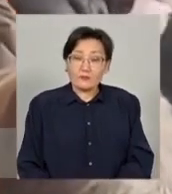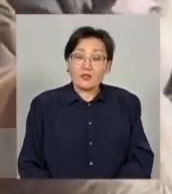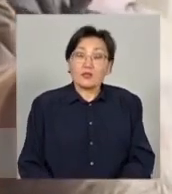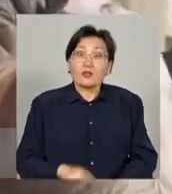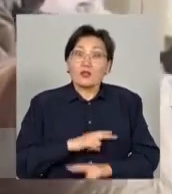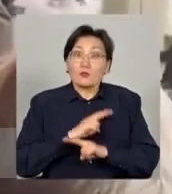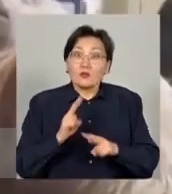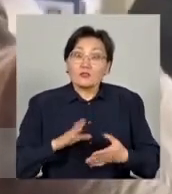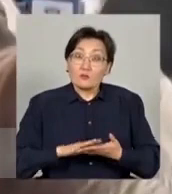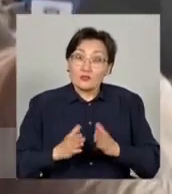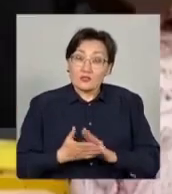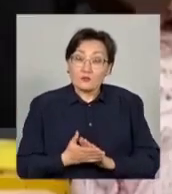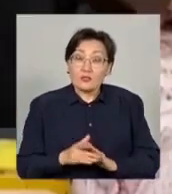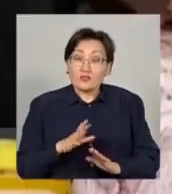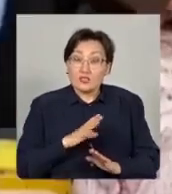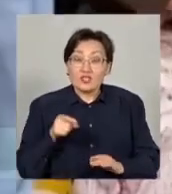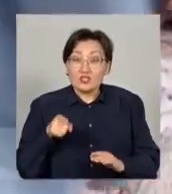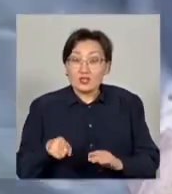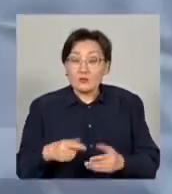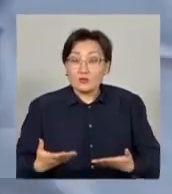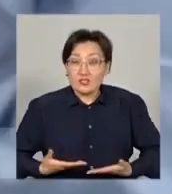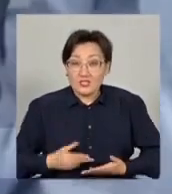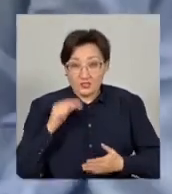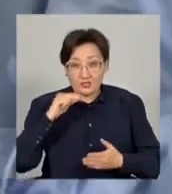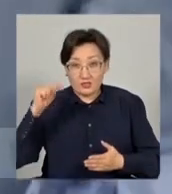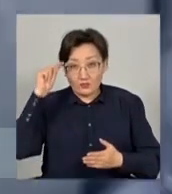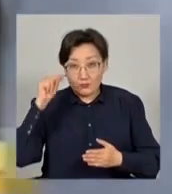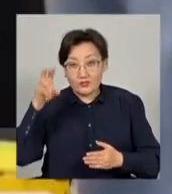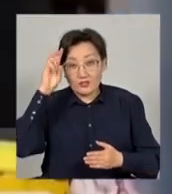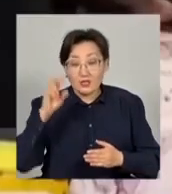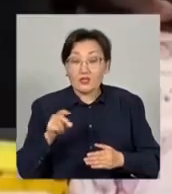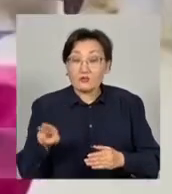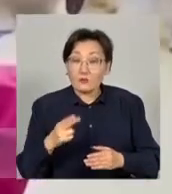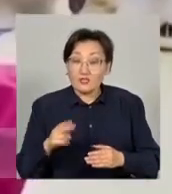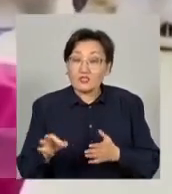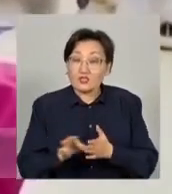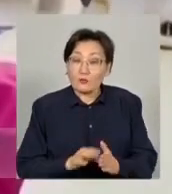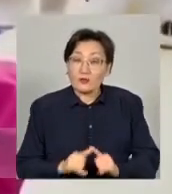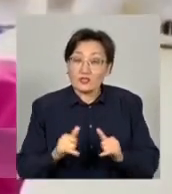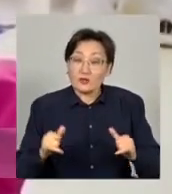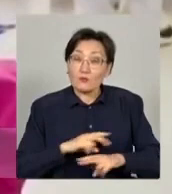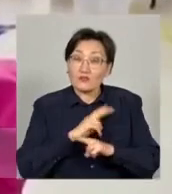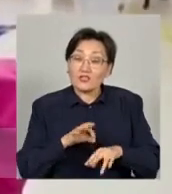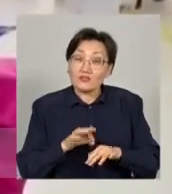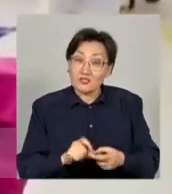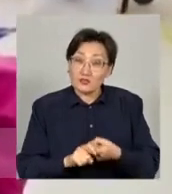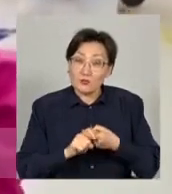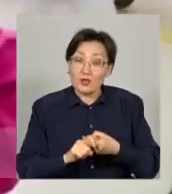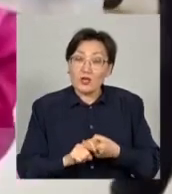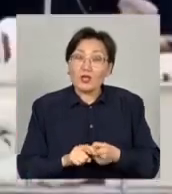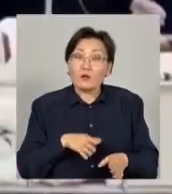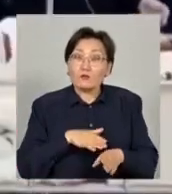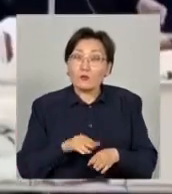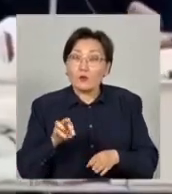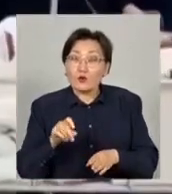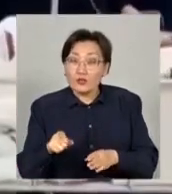Жертвами непредвиденной ситуации стали и тысячи жителей Китая. В стране еще с декабря резкий рост смертности от ковида. Крематории